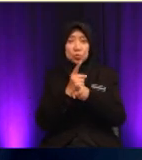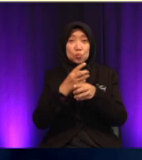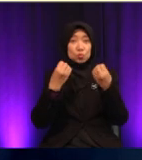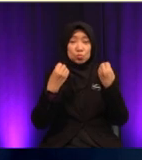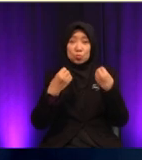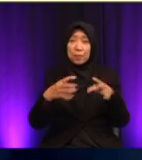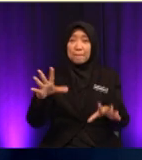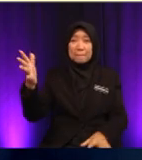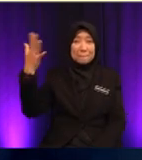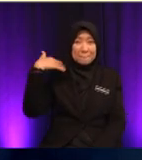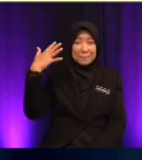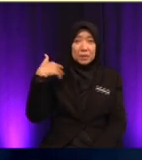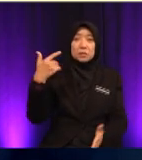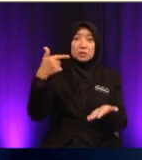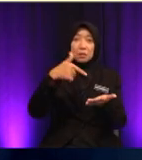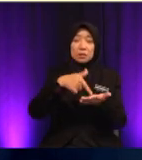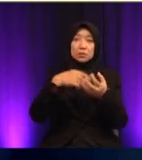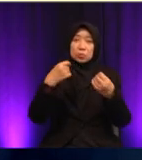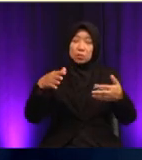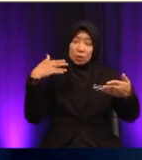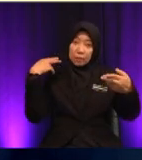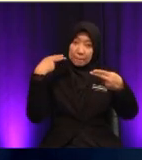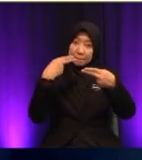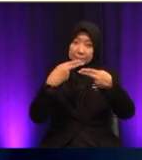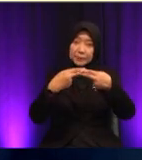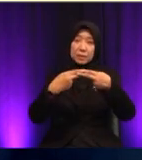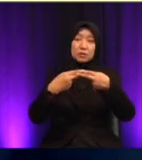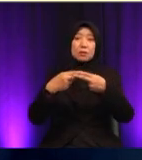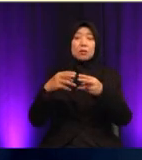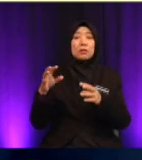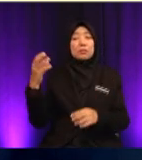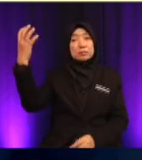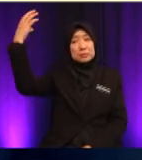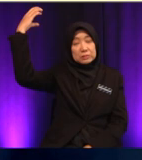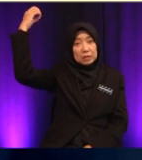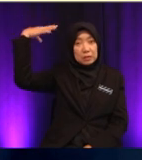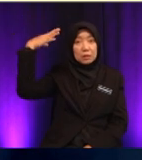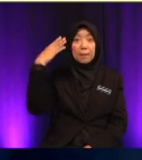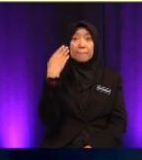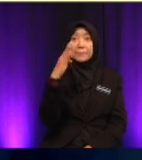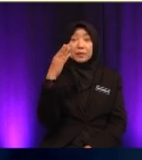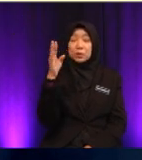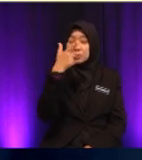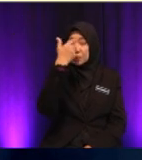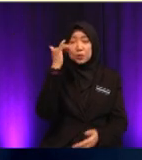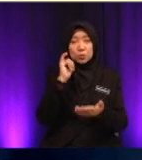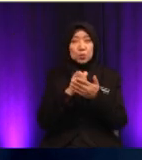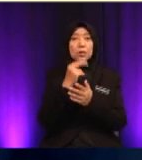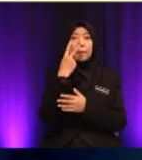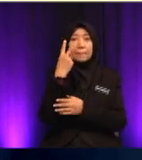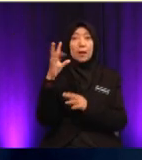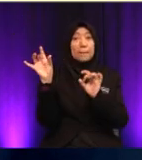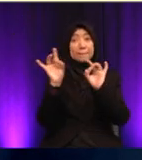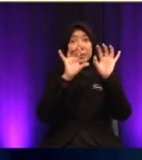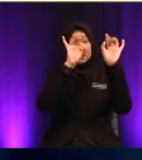Kelvin contohnya kita sudah menghampiri Cahaya Buana biru nampak sobat bintang tersebut berwarna biru Oke jadi